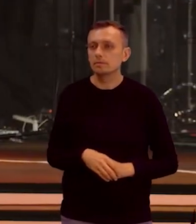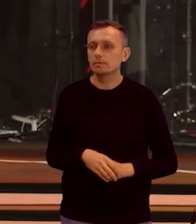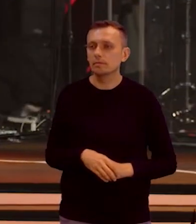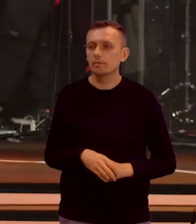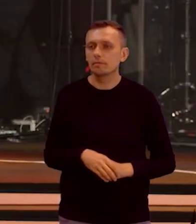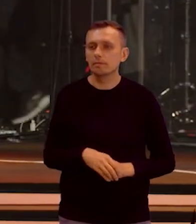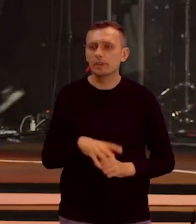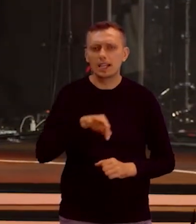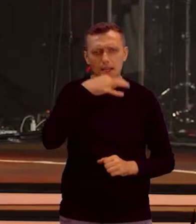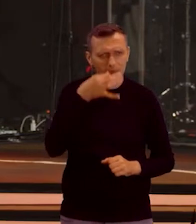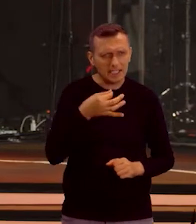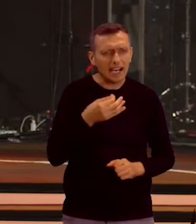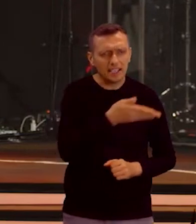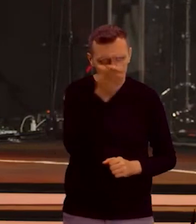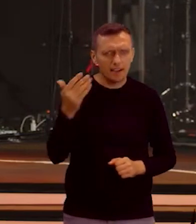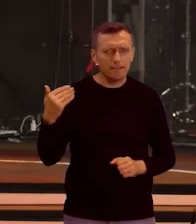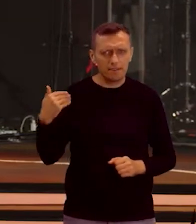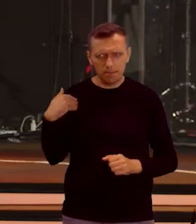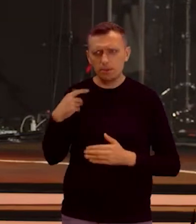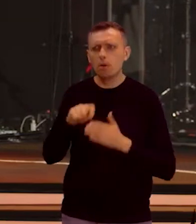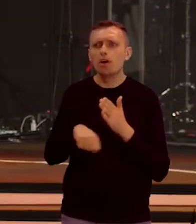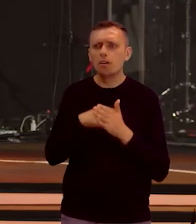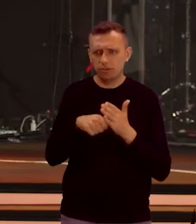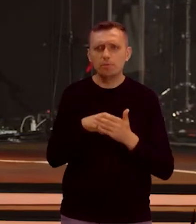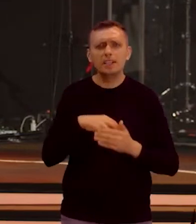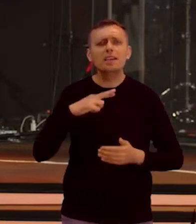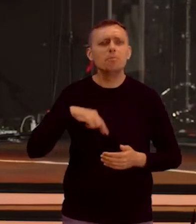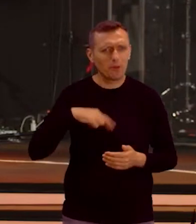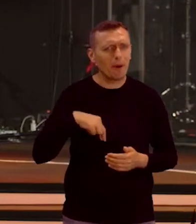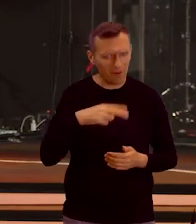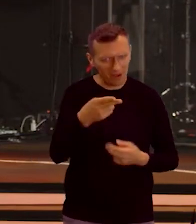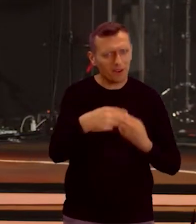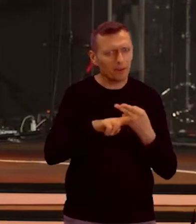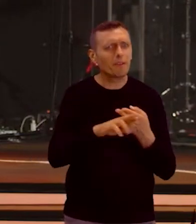Podobały wam się te filmiki? Dajcie nam głos.